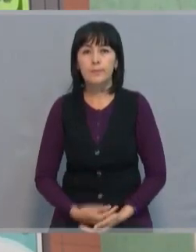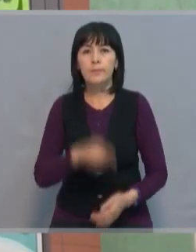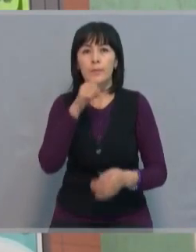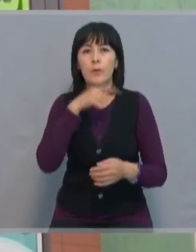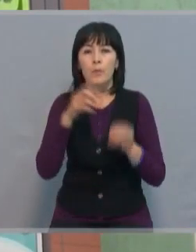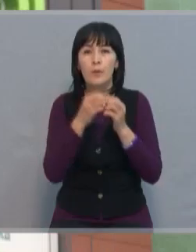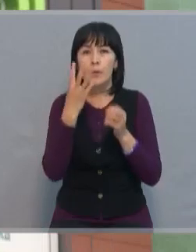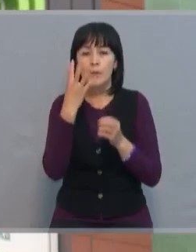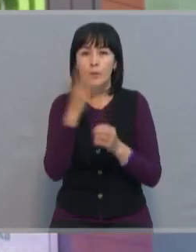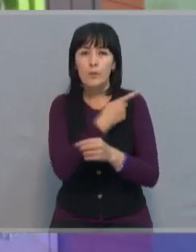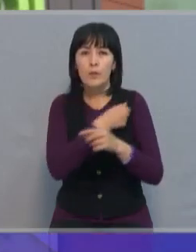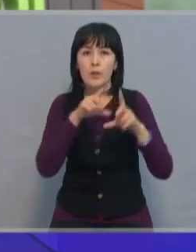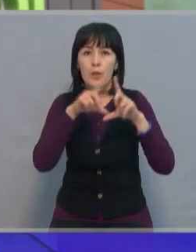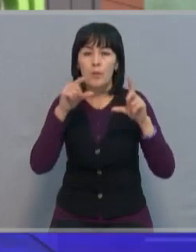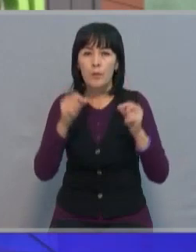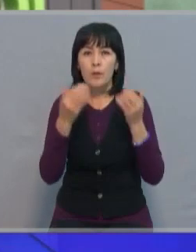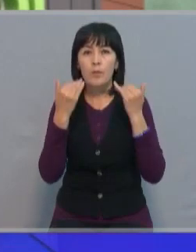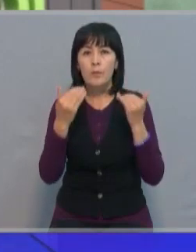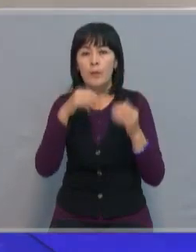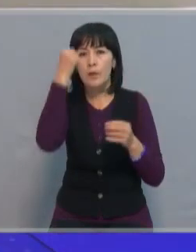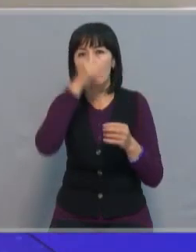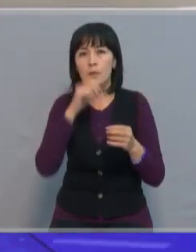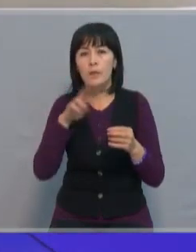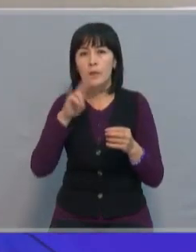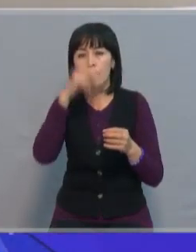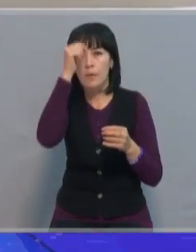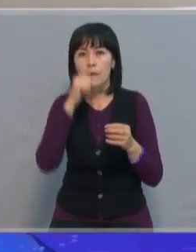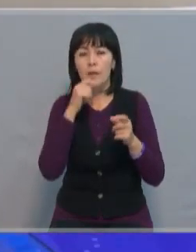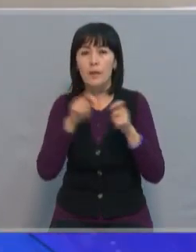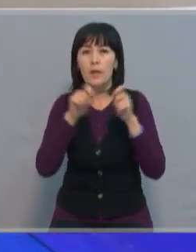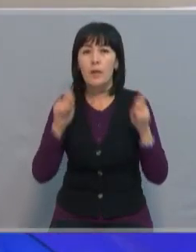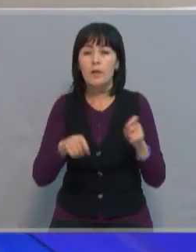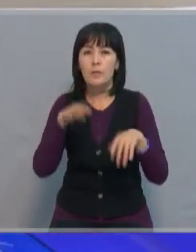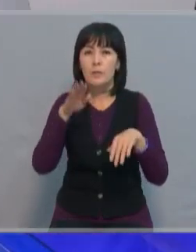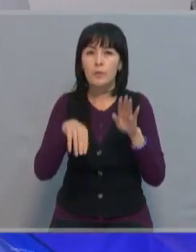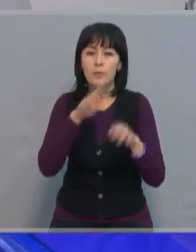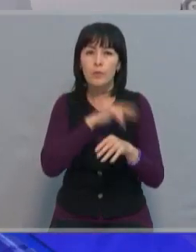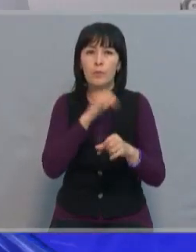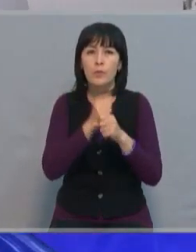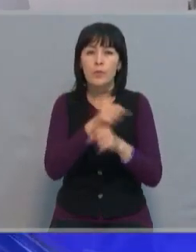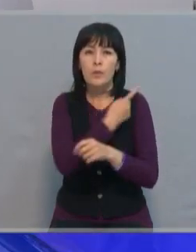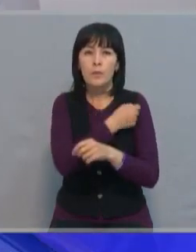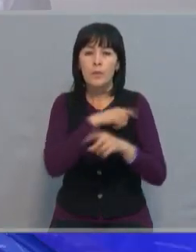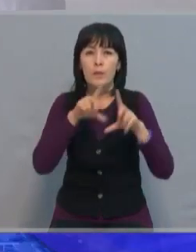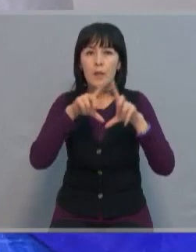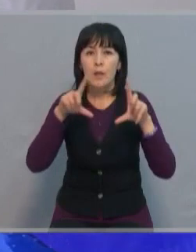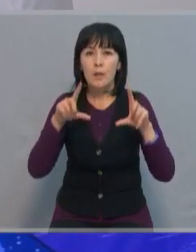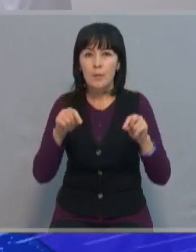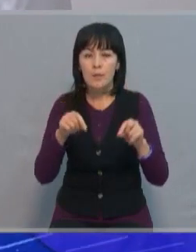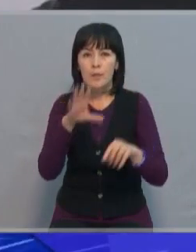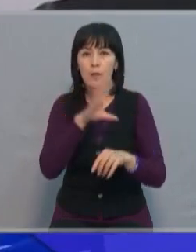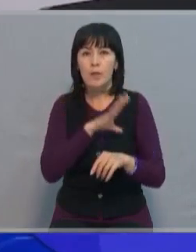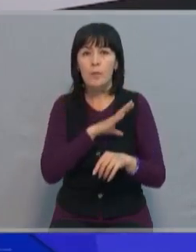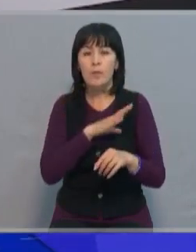Нөмірі 14-ші емдеу орталығы биылғы жылдың қаңтар айында ашылып, жоғарғы дәрежеде қызмет көрсететін медициналық мекемелердің қатарына кіріп